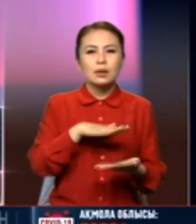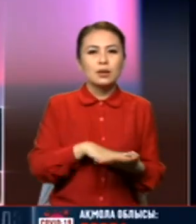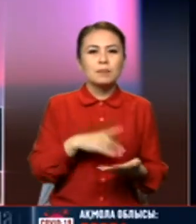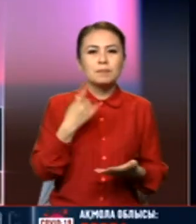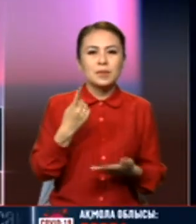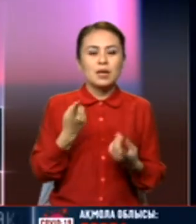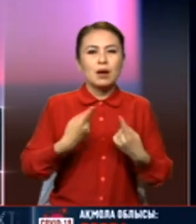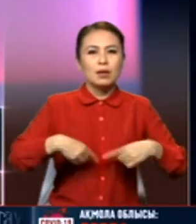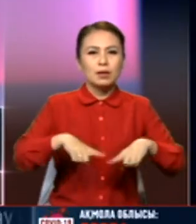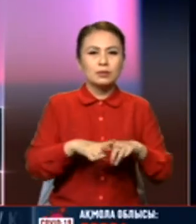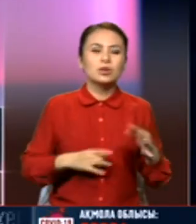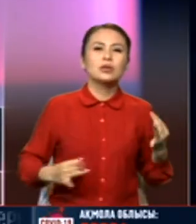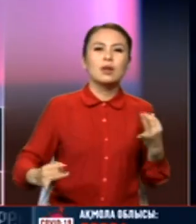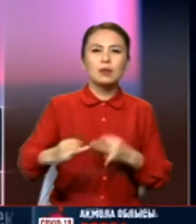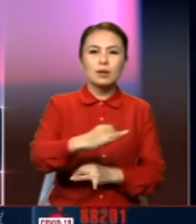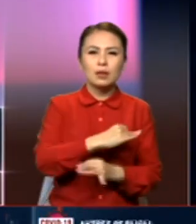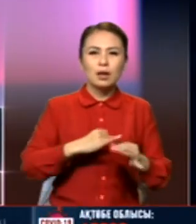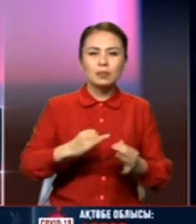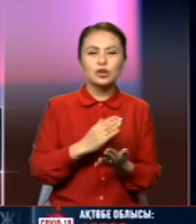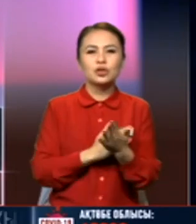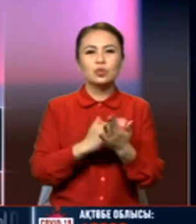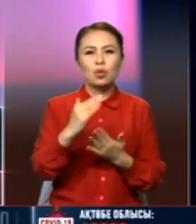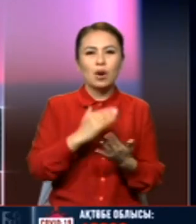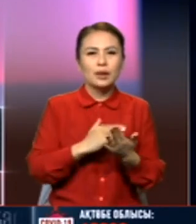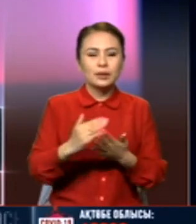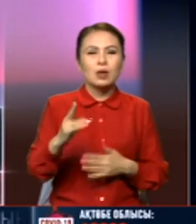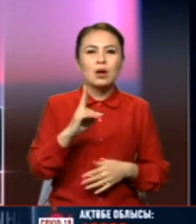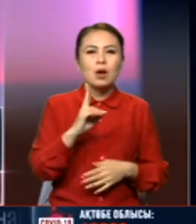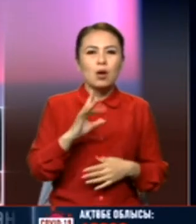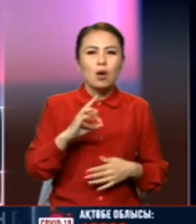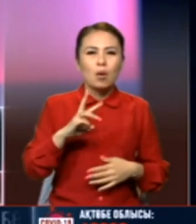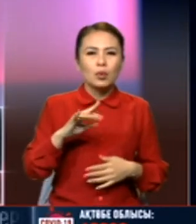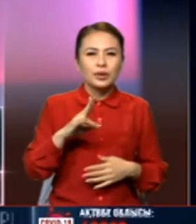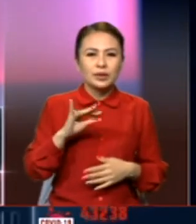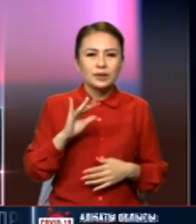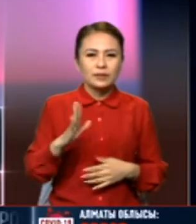алаңдарда талқылап, жоғарыға жеткізетін бір коммуникативті органға айналуы тиіс деді.